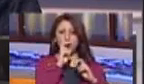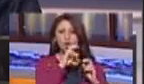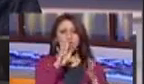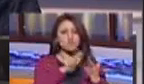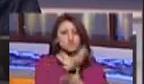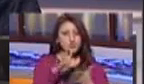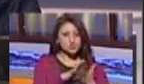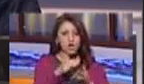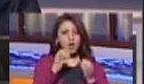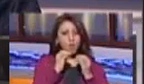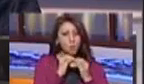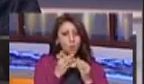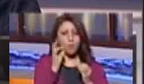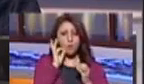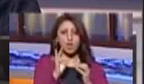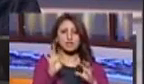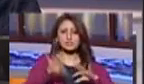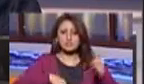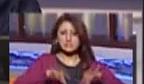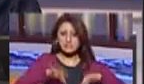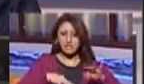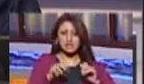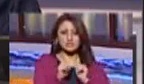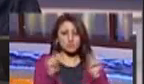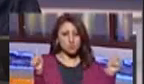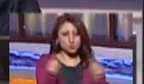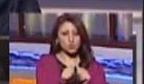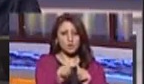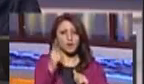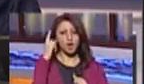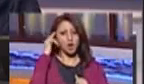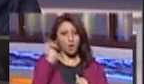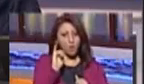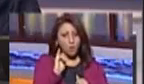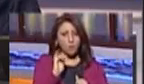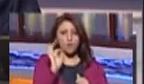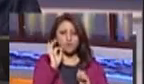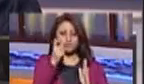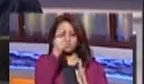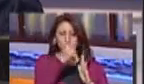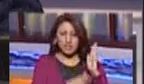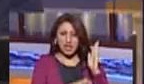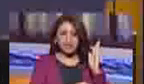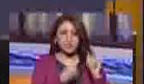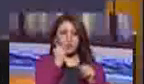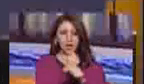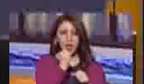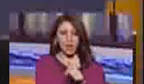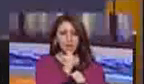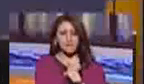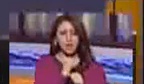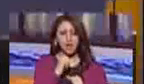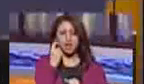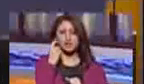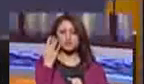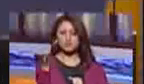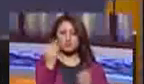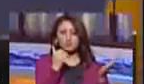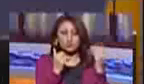قضايا وطنية ترى القوى السياسية والمجتمعية ضرورة إضافتها إلى جدول أعمال الجلسة.